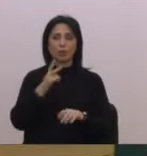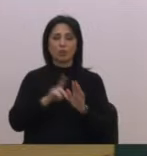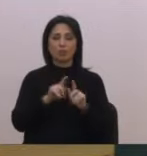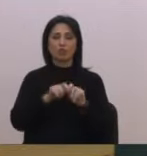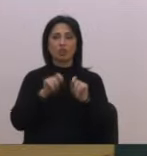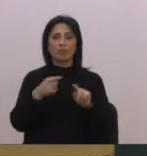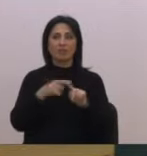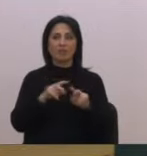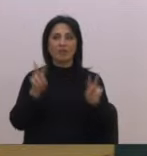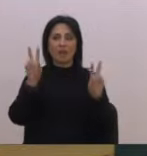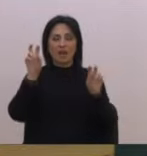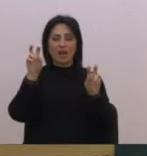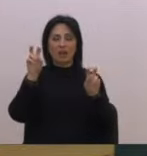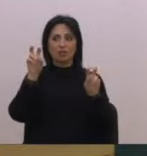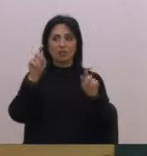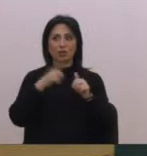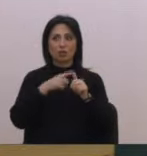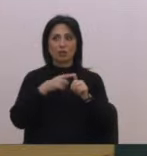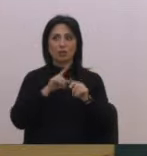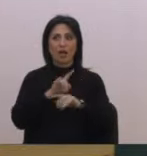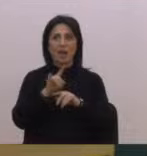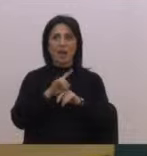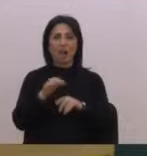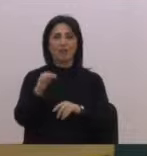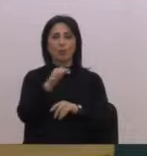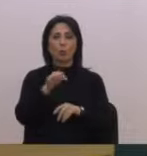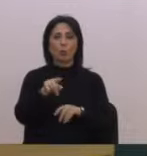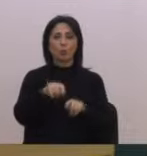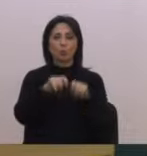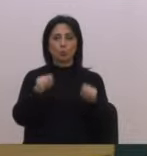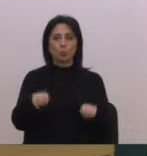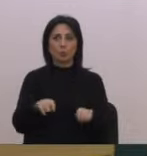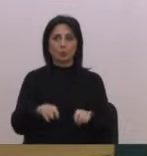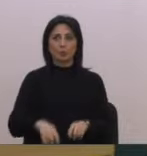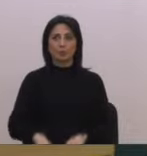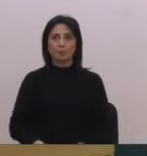sheiknases, egrecodebuli, helovnuri kunzuli.